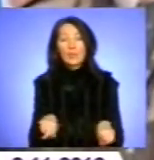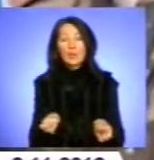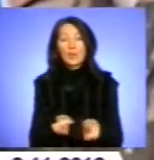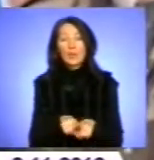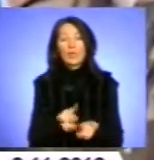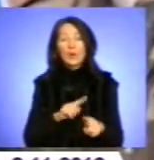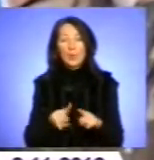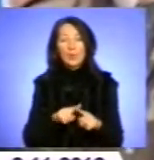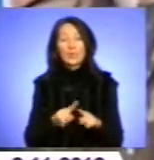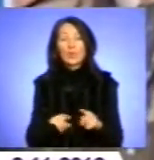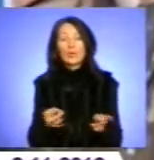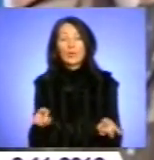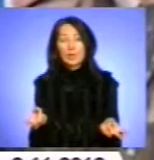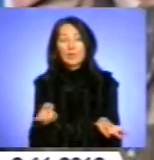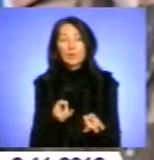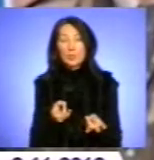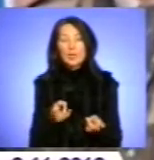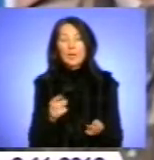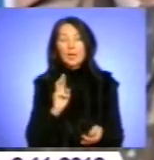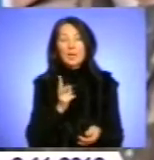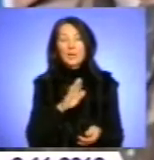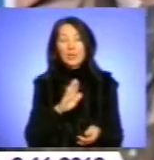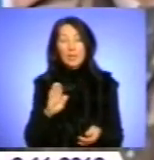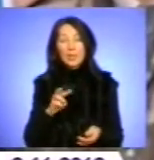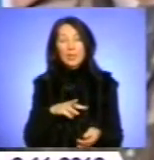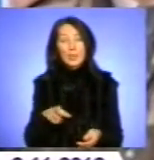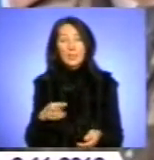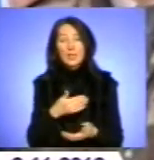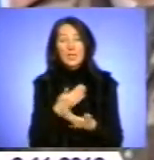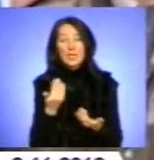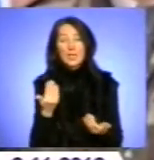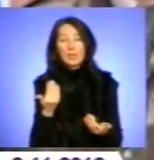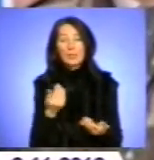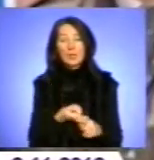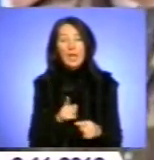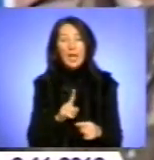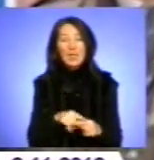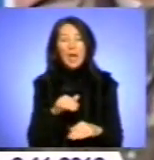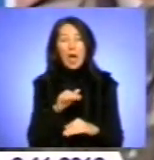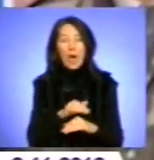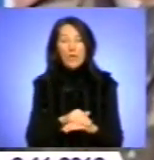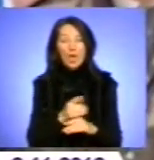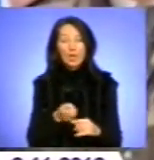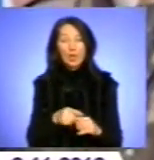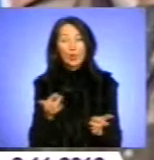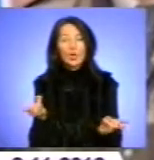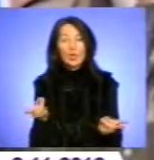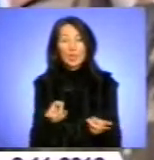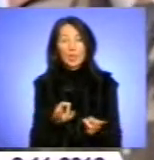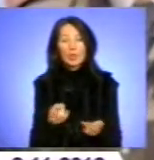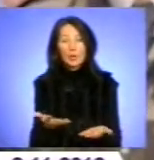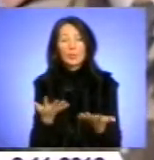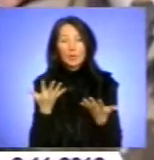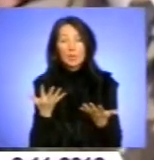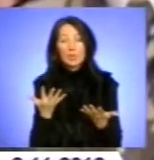роста спроса на квадратный метр нет. Это факт, который надо